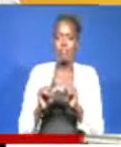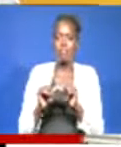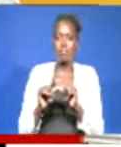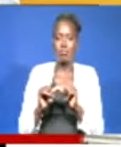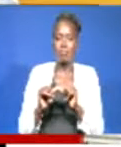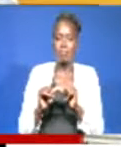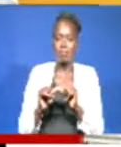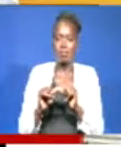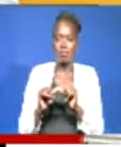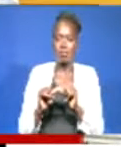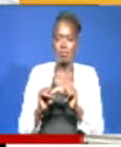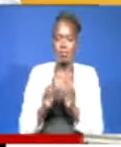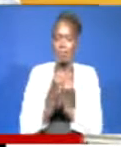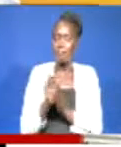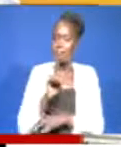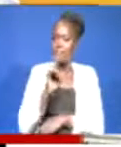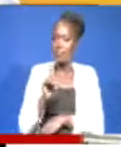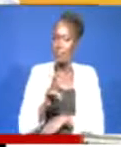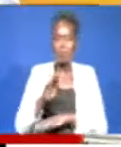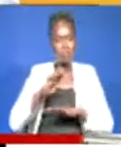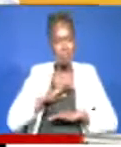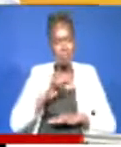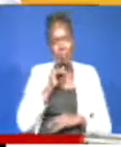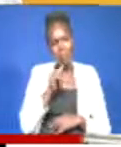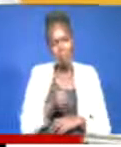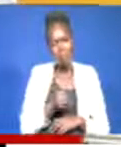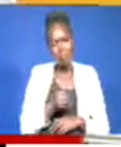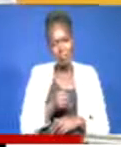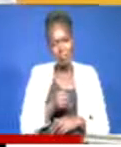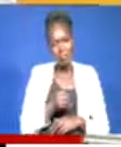swali ni kwamba zinatosha ama hazitoshi. Hilo tutajadiliana.